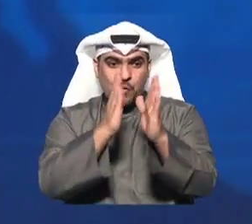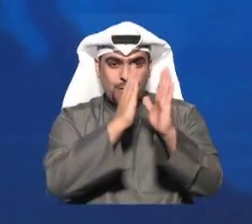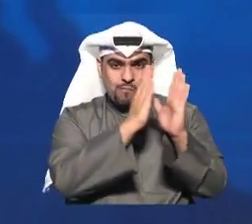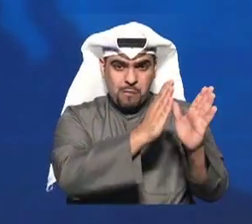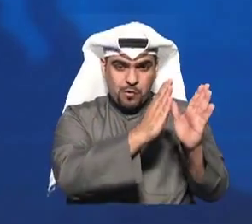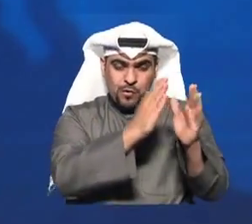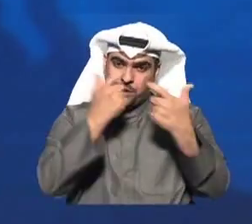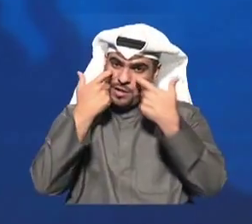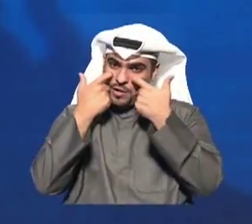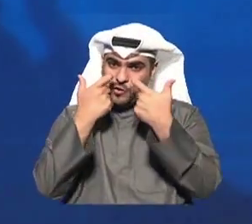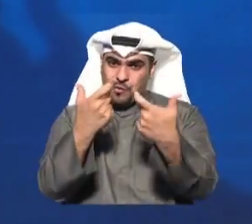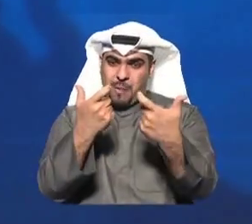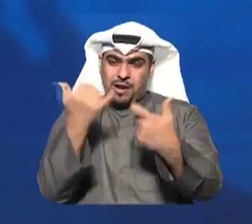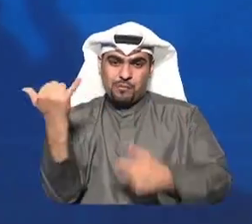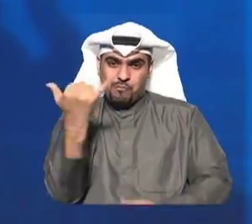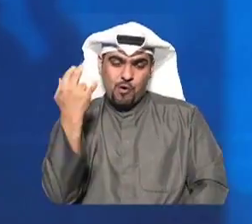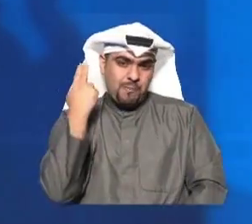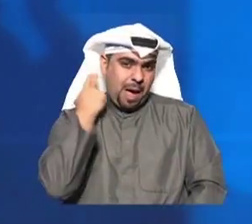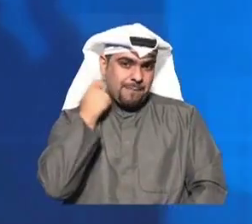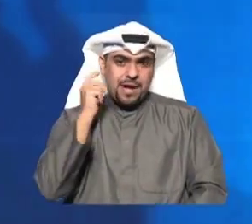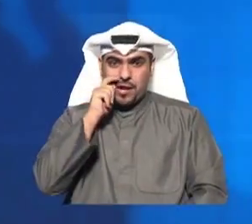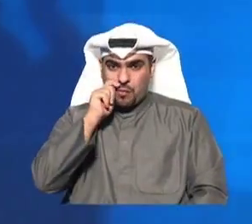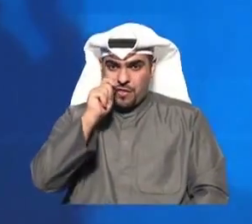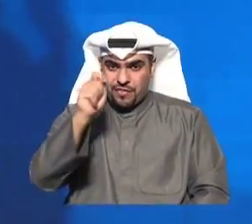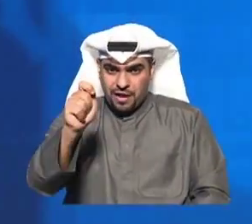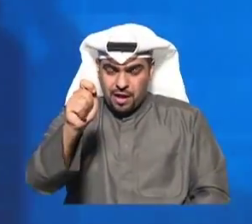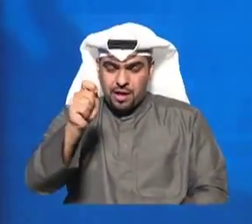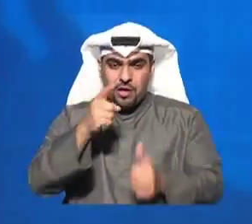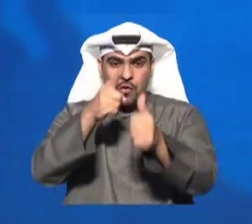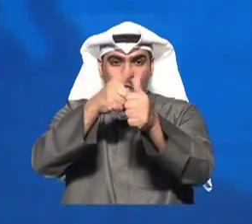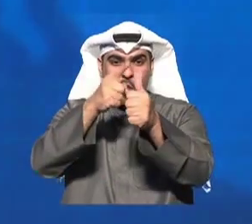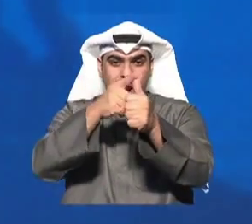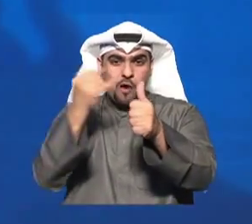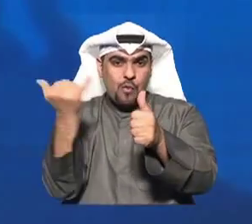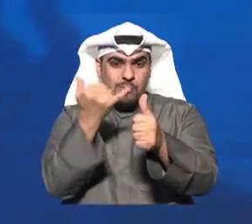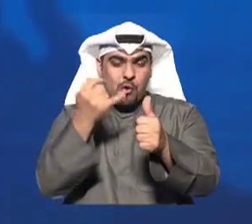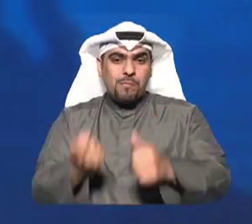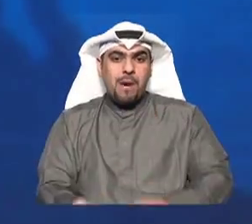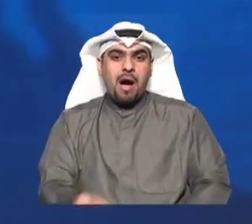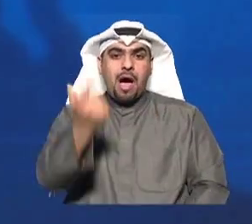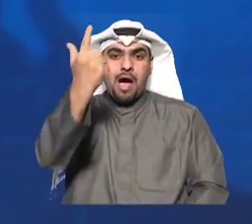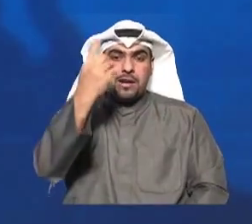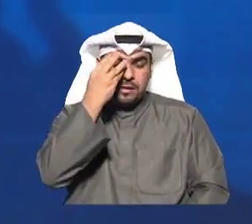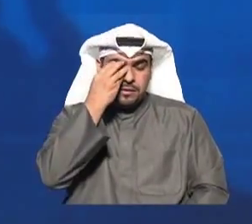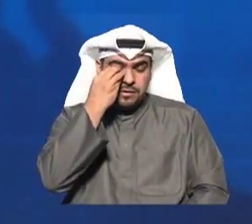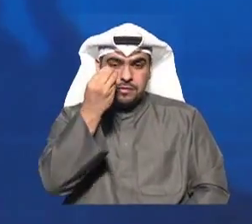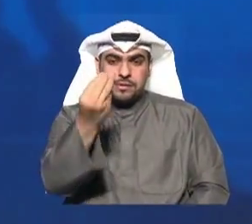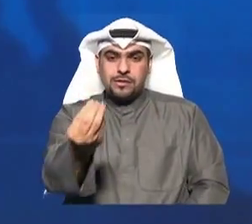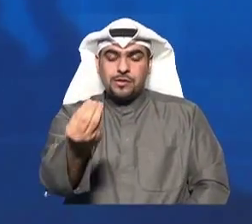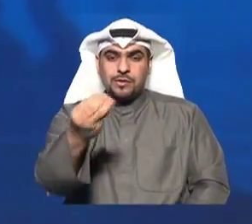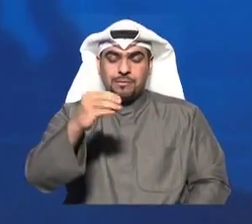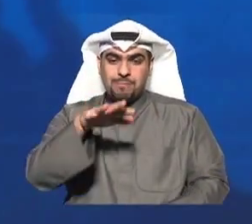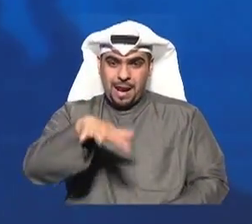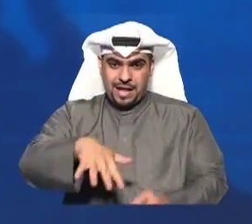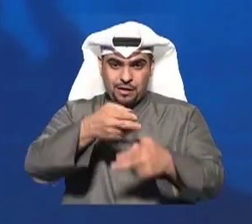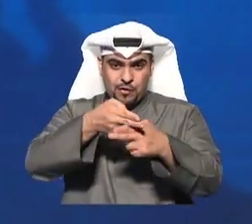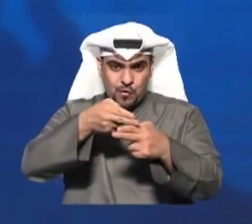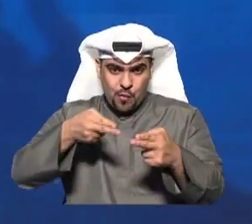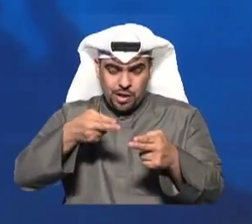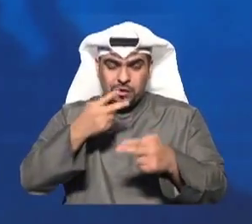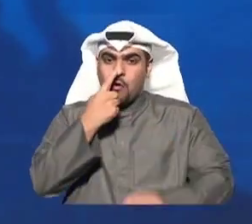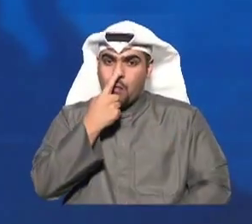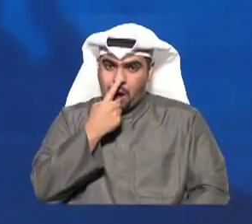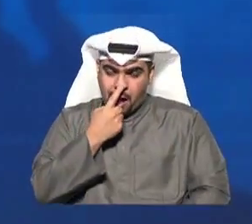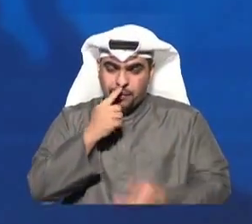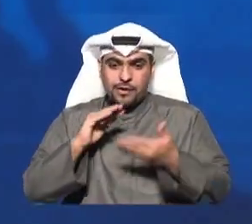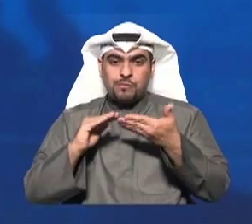ناصحا سموه لهم بأن يضعوا مصلحة الوطن نصب أعينهم، وأن يتلمسوا حاجات المواطنين، وأن يعملوا على